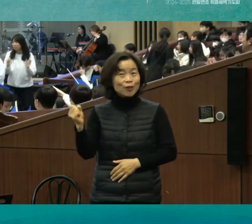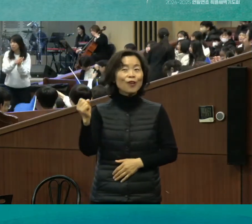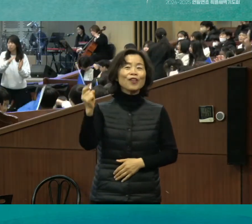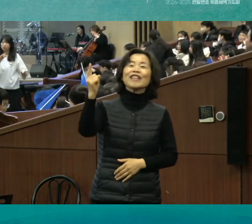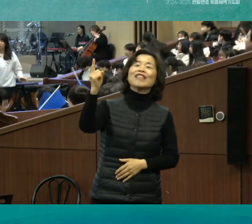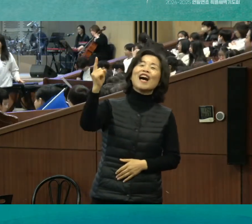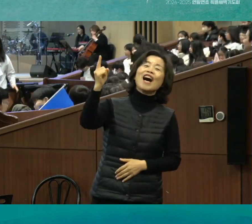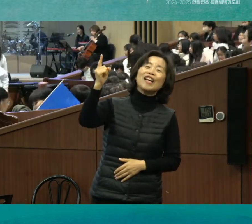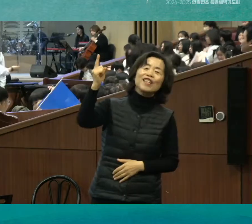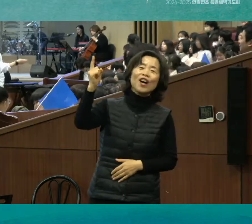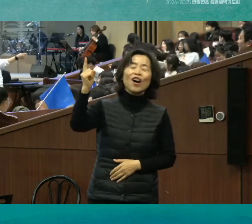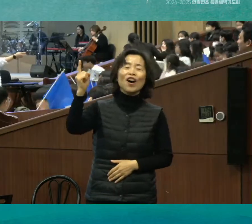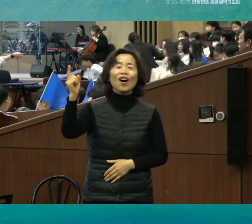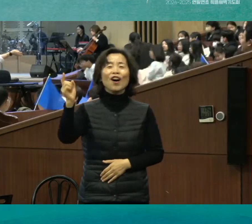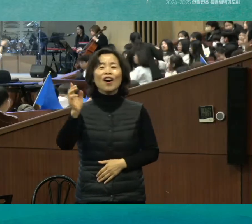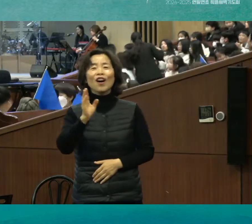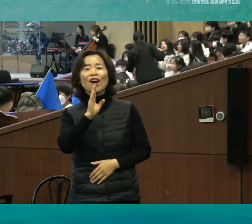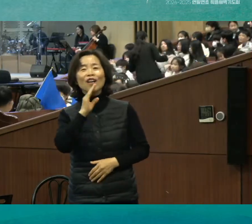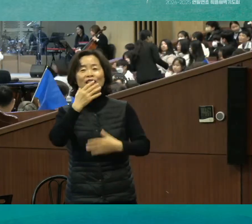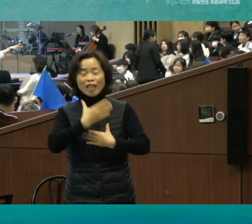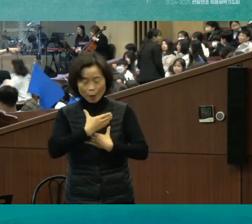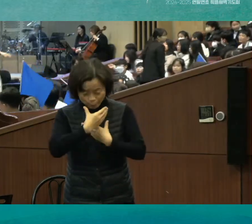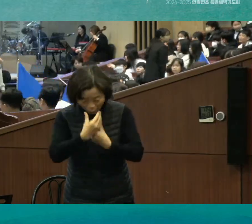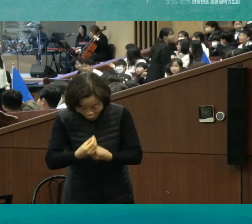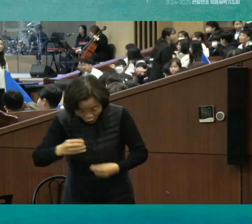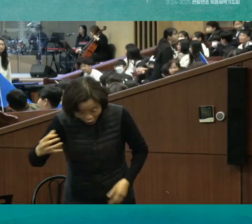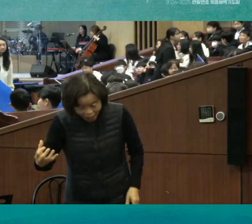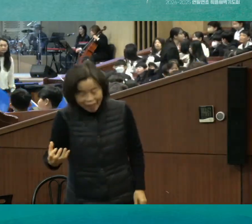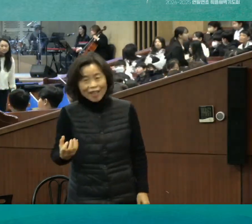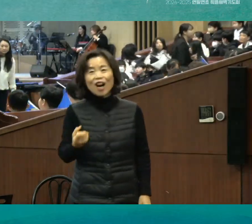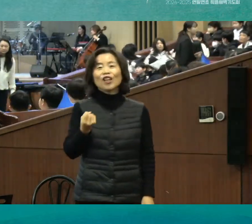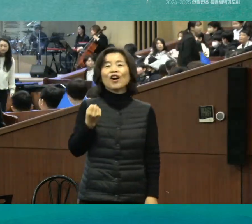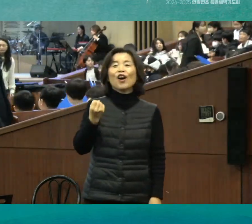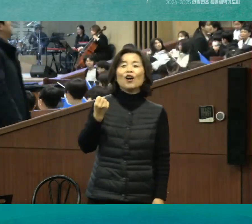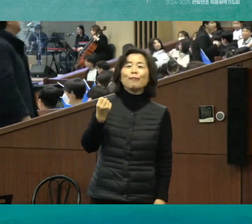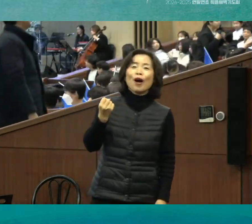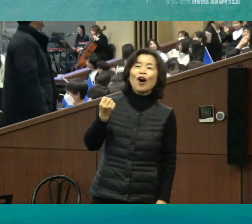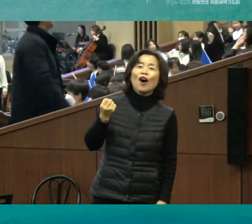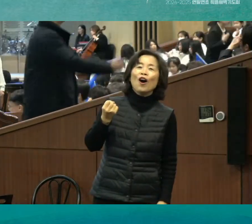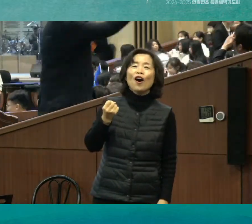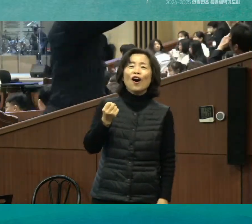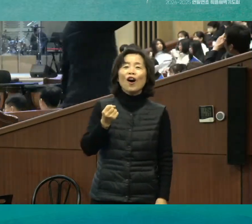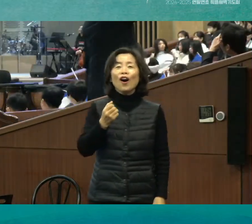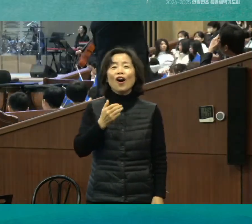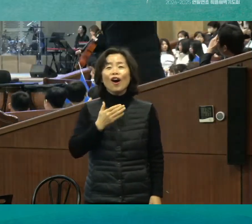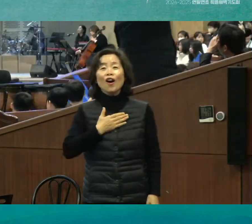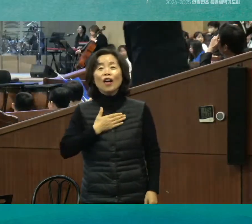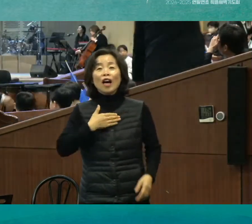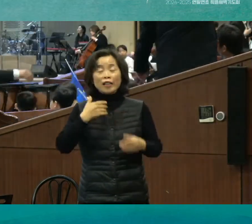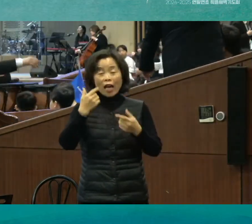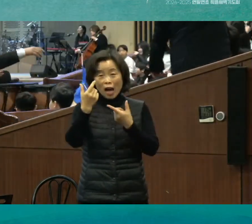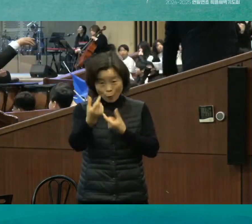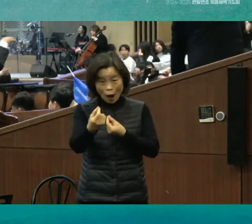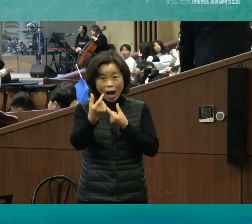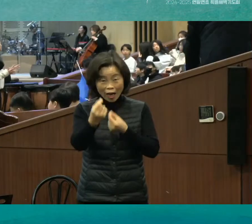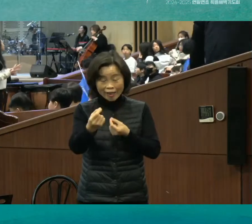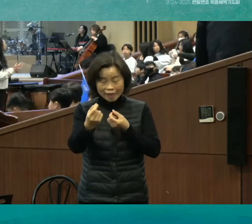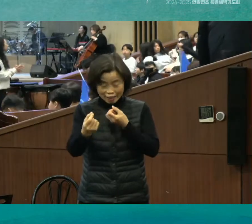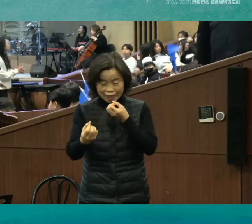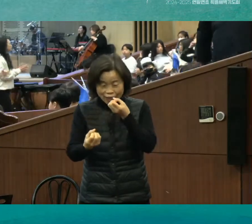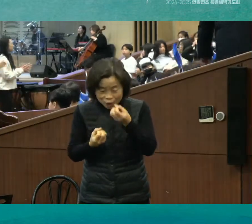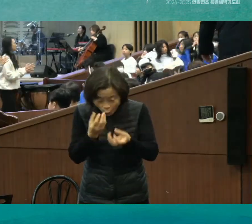그분으로 인하여 참 평안을 얻으. 자, 이와 같이 고백할 것입니다. 나와